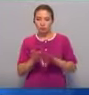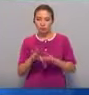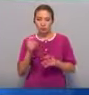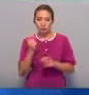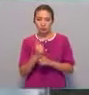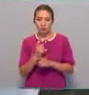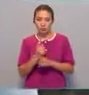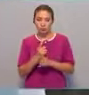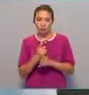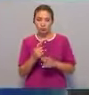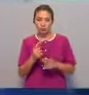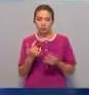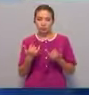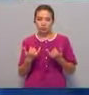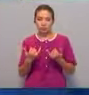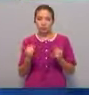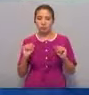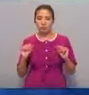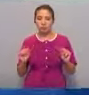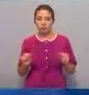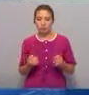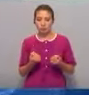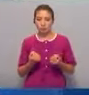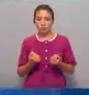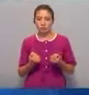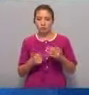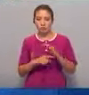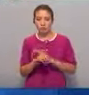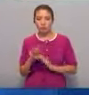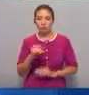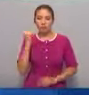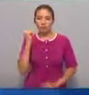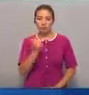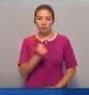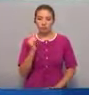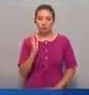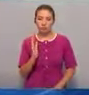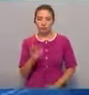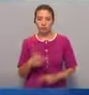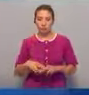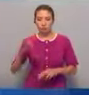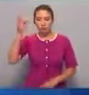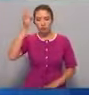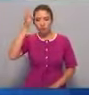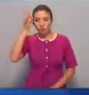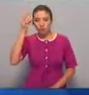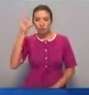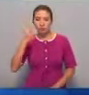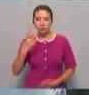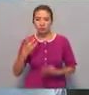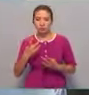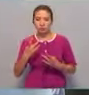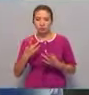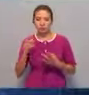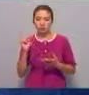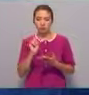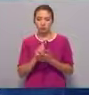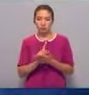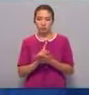болды. Биыл қыс ерте түседі, сосын қатты болады. Соған ескеру керек соны. Соған міндетті